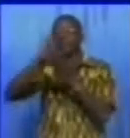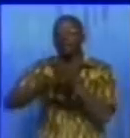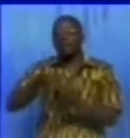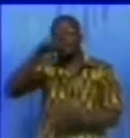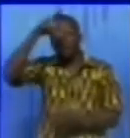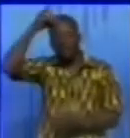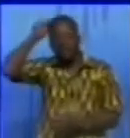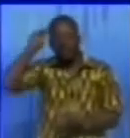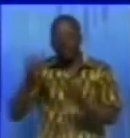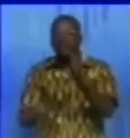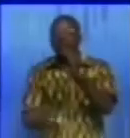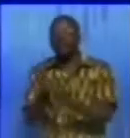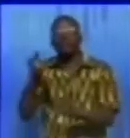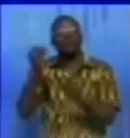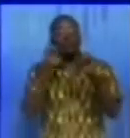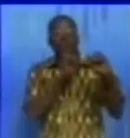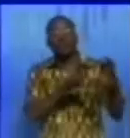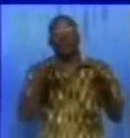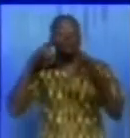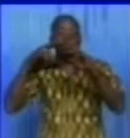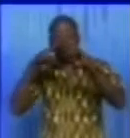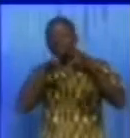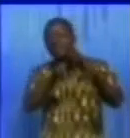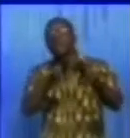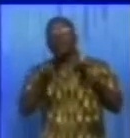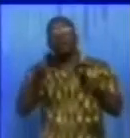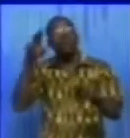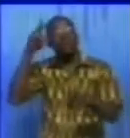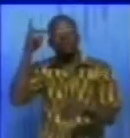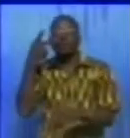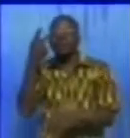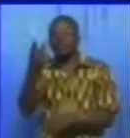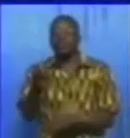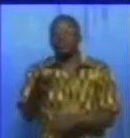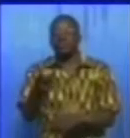de passer sans jeter un regard admiratif.